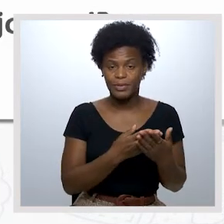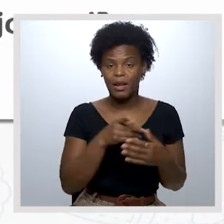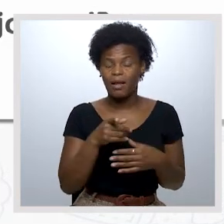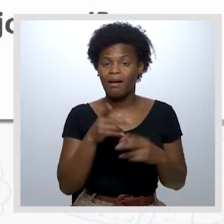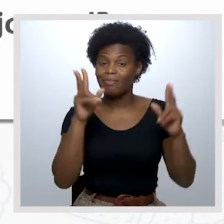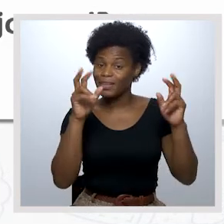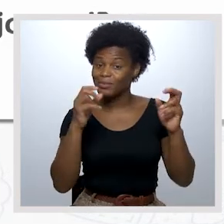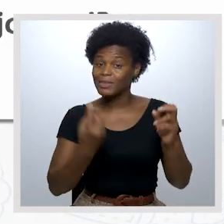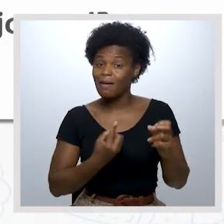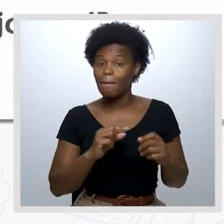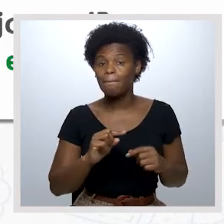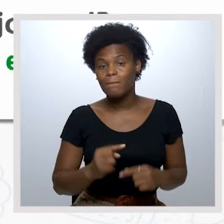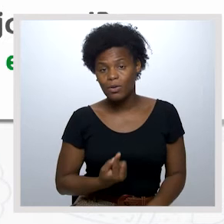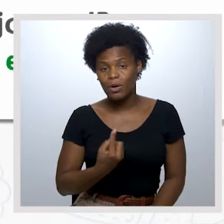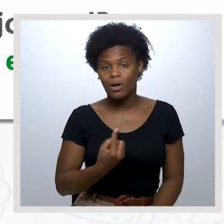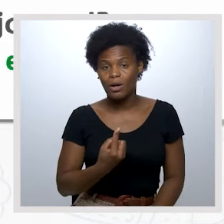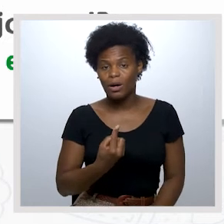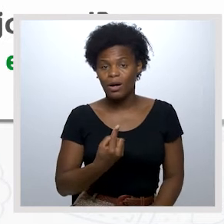réponse. Ça sert à